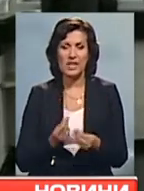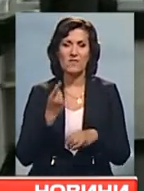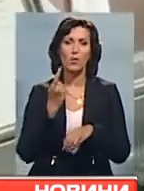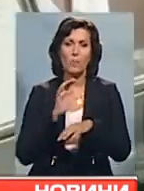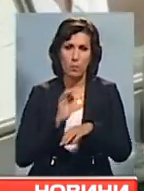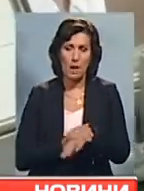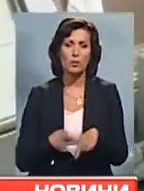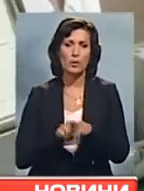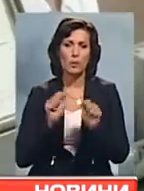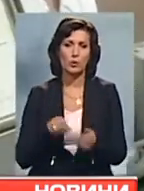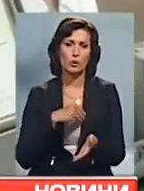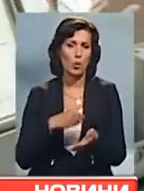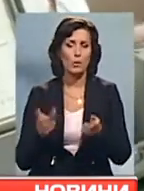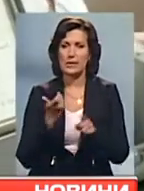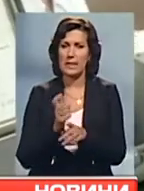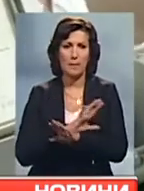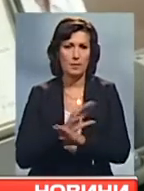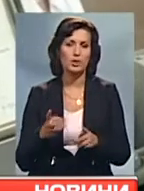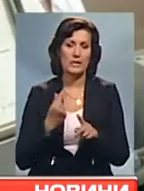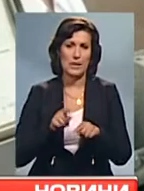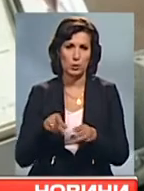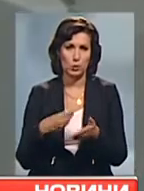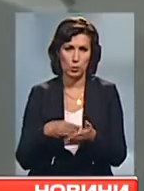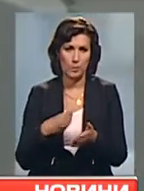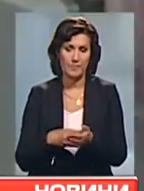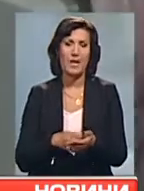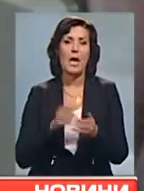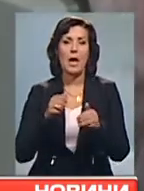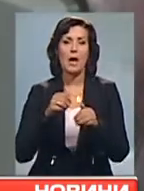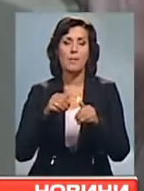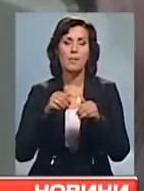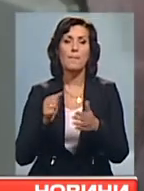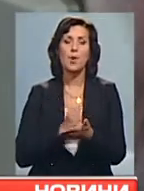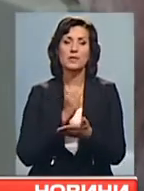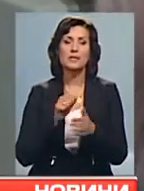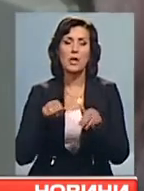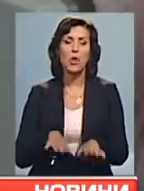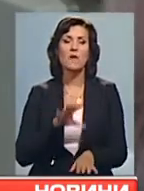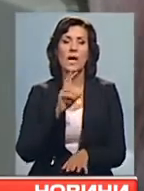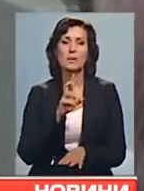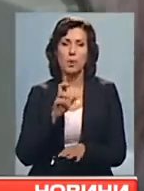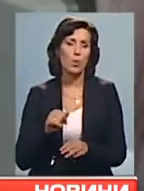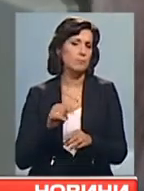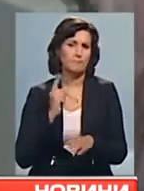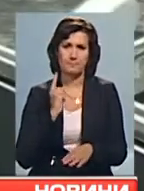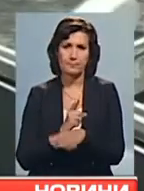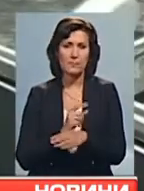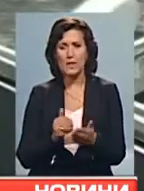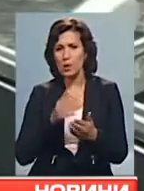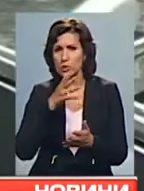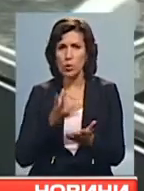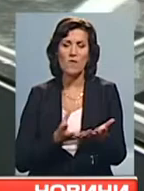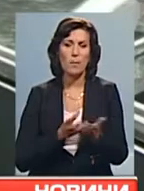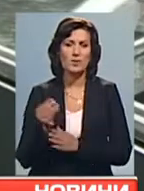одному банку також можна купити не більше, ніж на цю суму. Крім того, постанова НБУ забороняє достроково погашати валютні кредити.